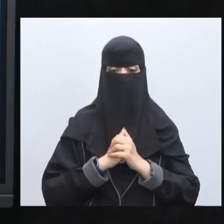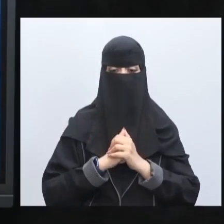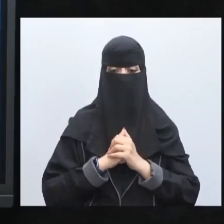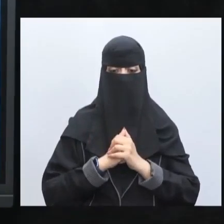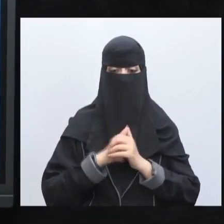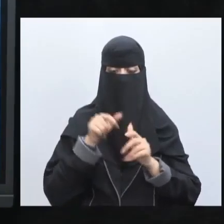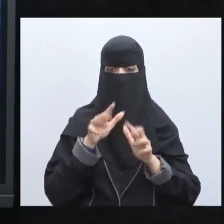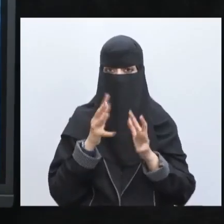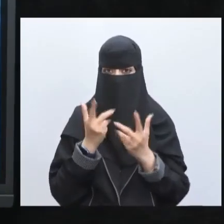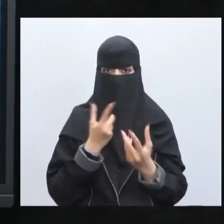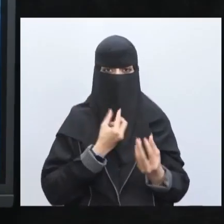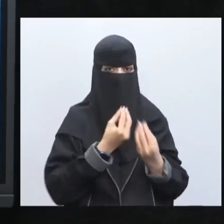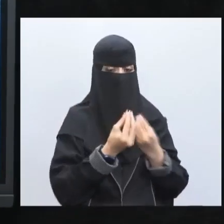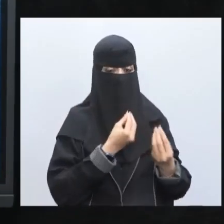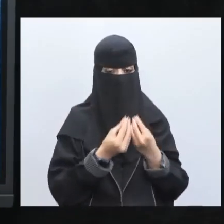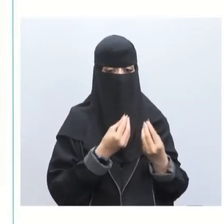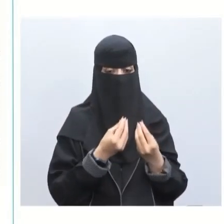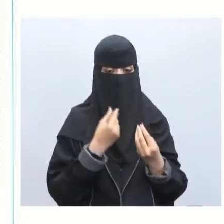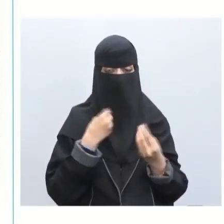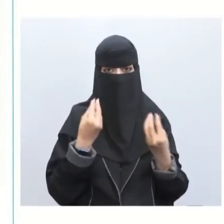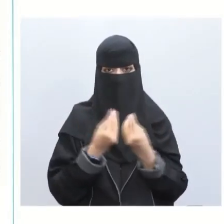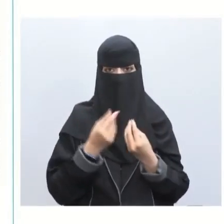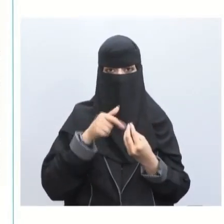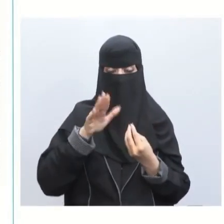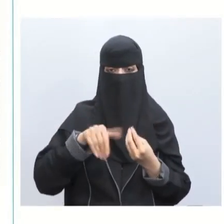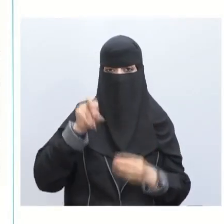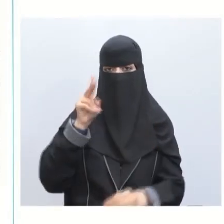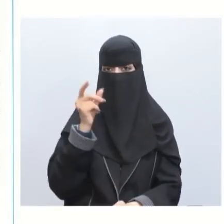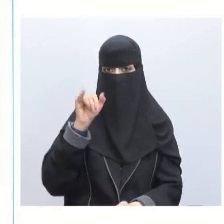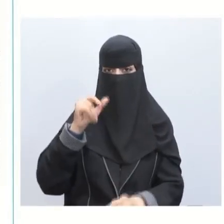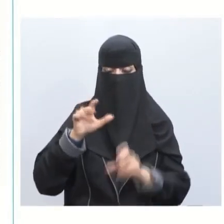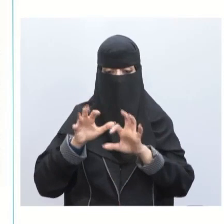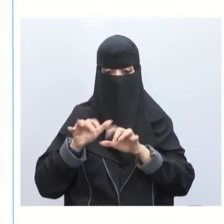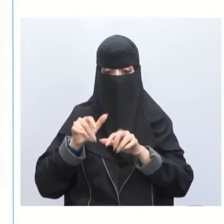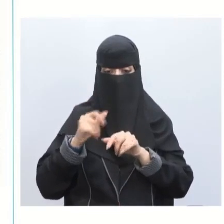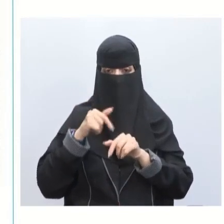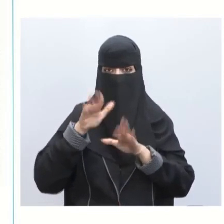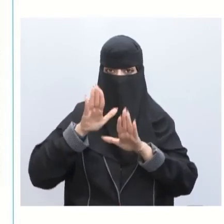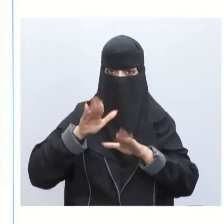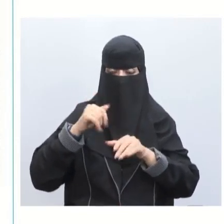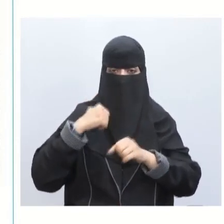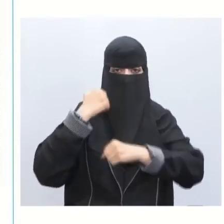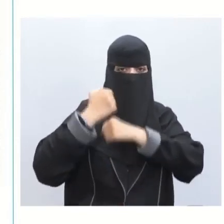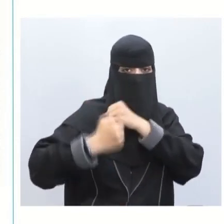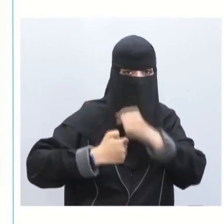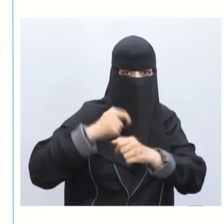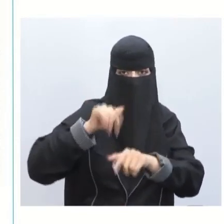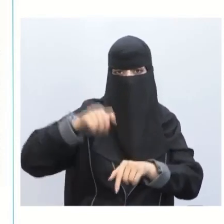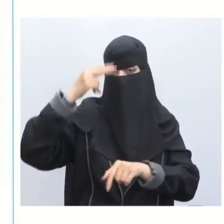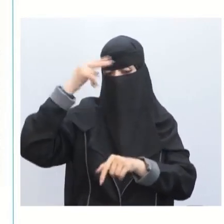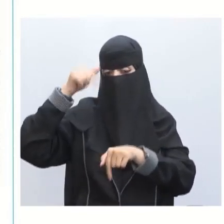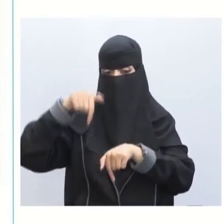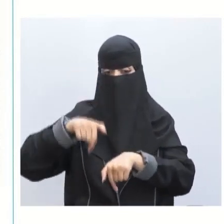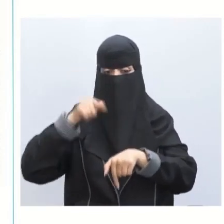التنمر كيفيه التعامل مع التنمر الكتروني وجهود المملكه العربيه